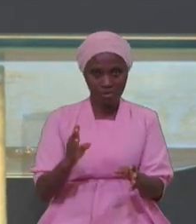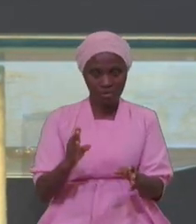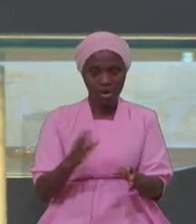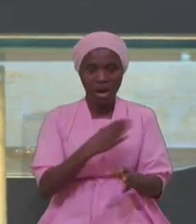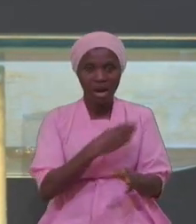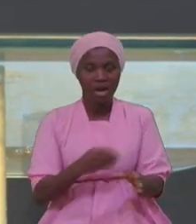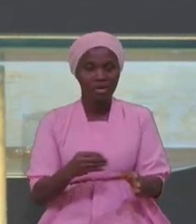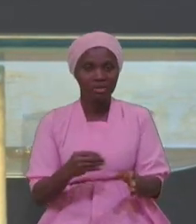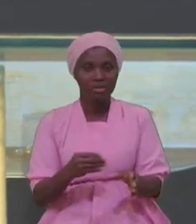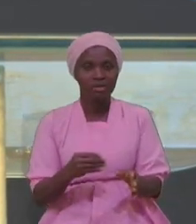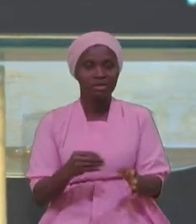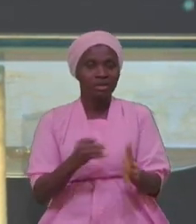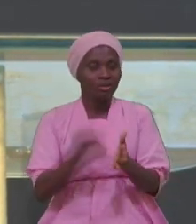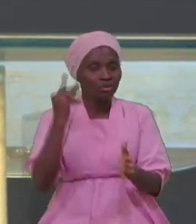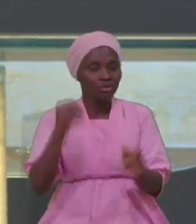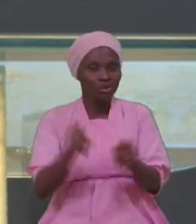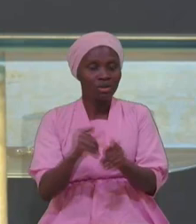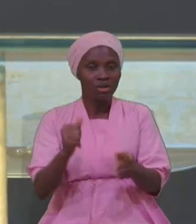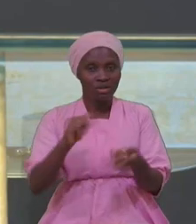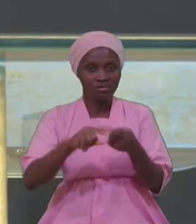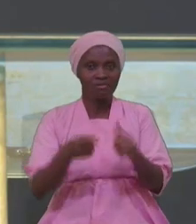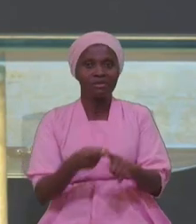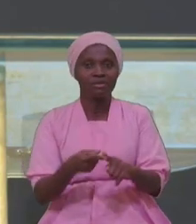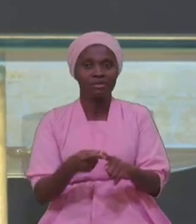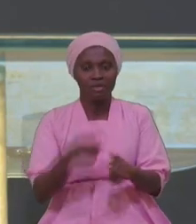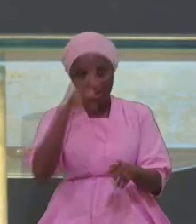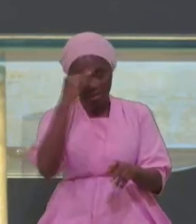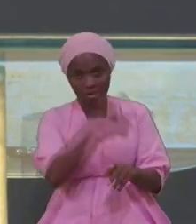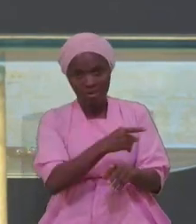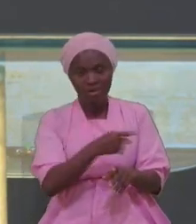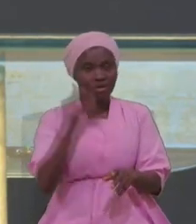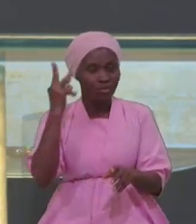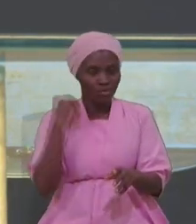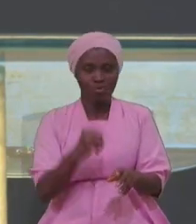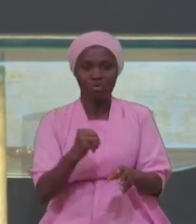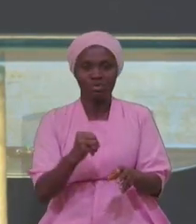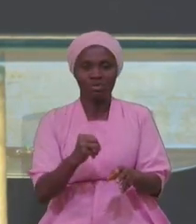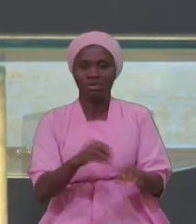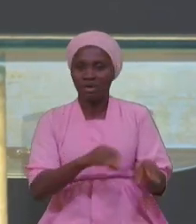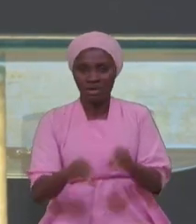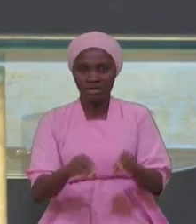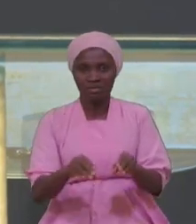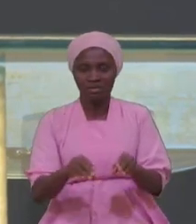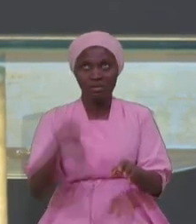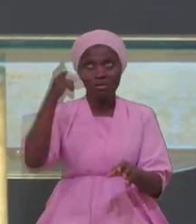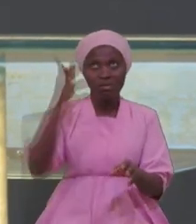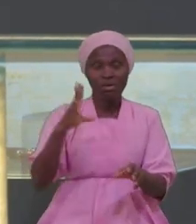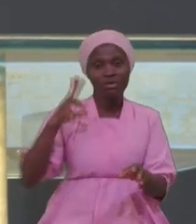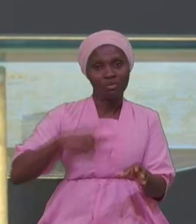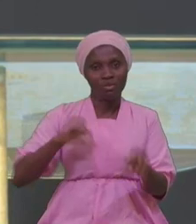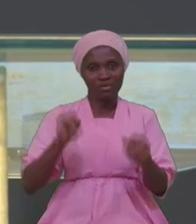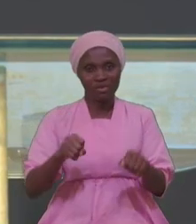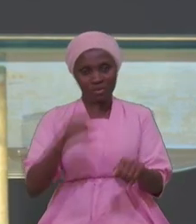comme il est l'ami de Dieu. Dieu est actif, il est actif. Dieu est profitable, il